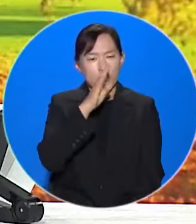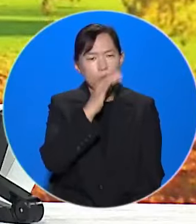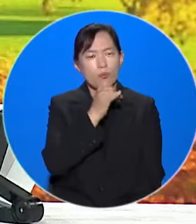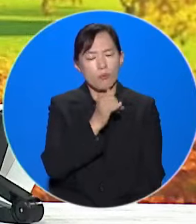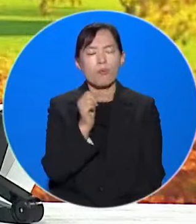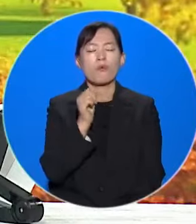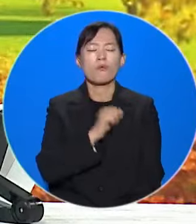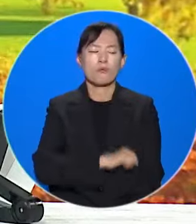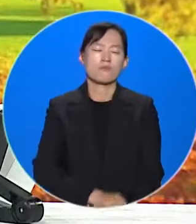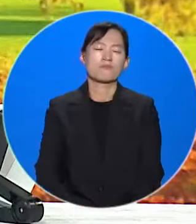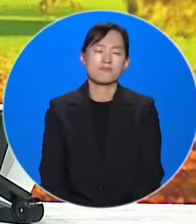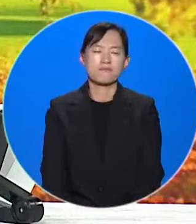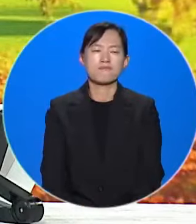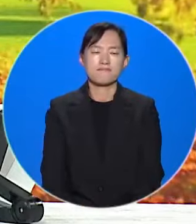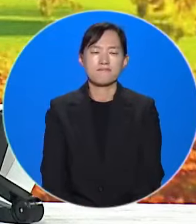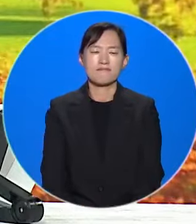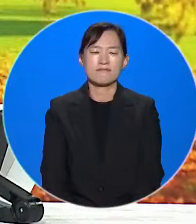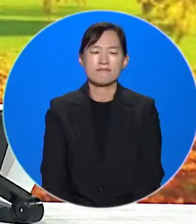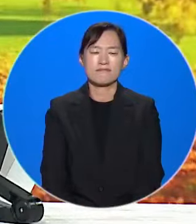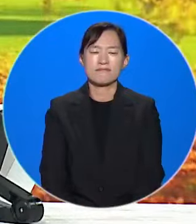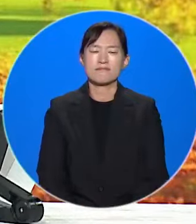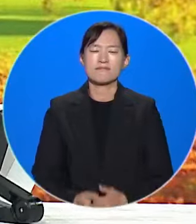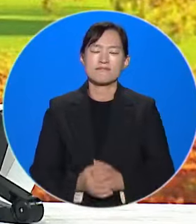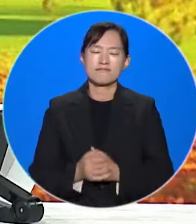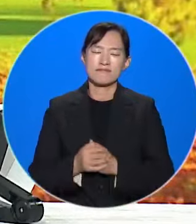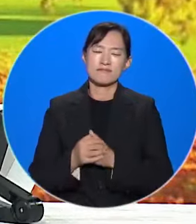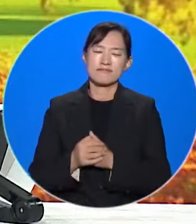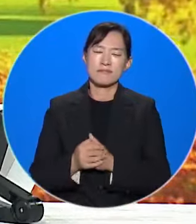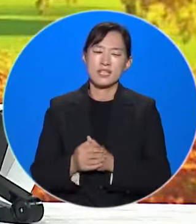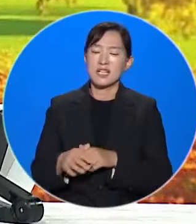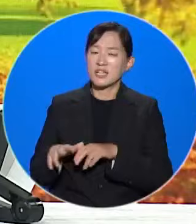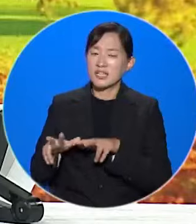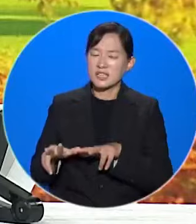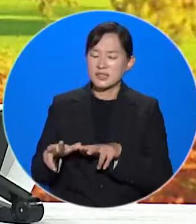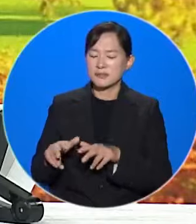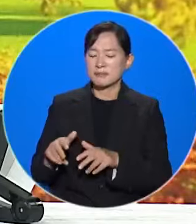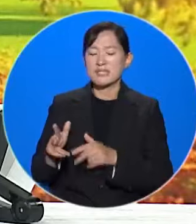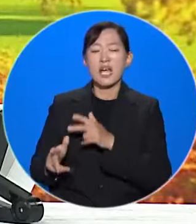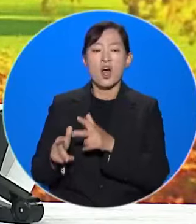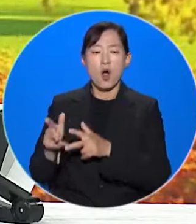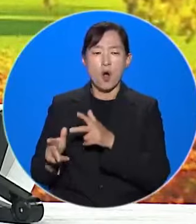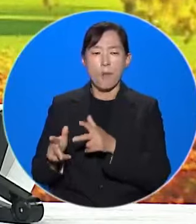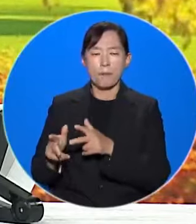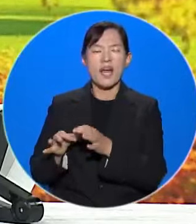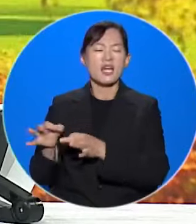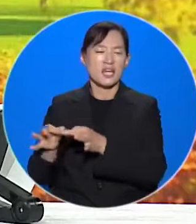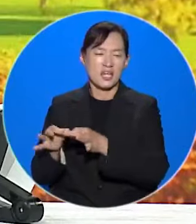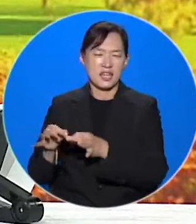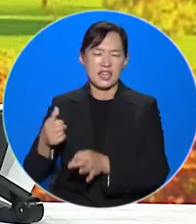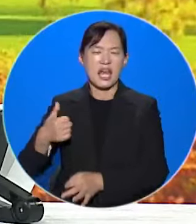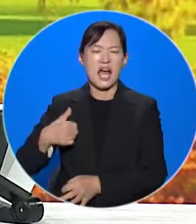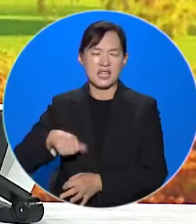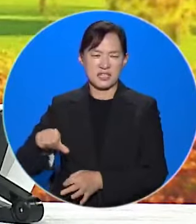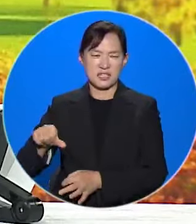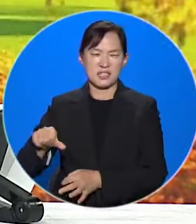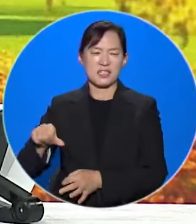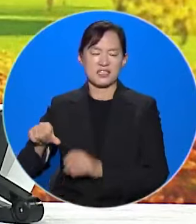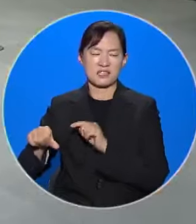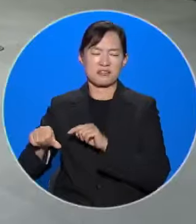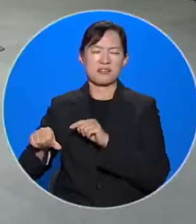있으시고 그래요. 권사님 사업장도 아들이 지금 하는데. 네. 우리 아시다 다 하다가 우리 시키는